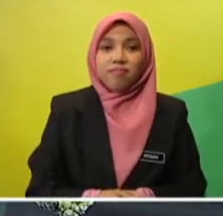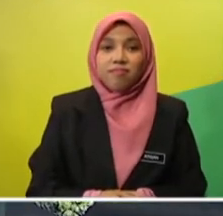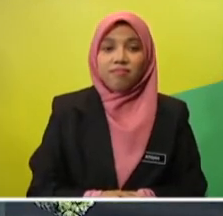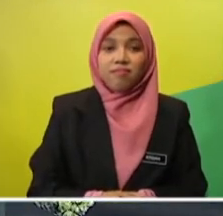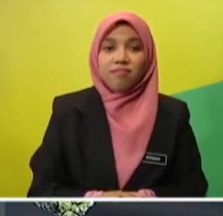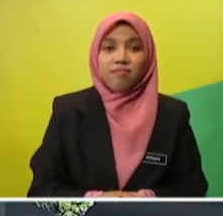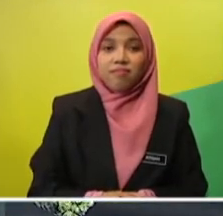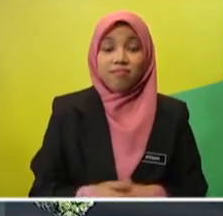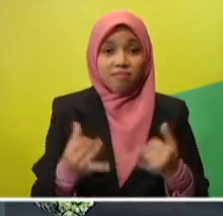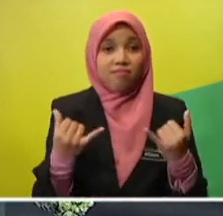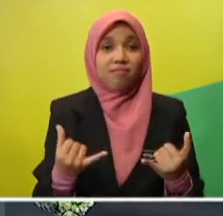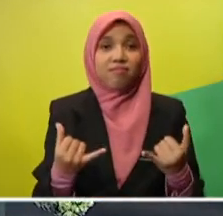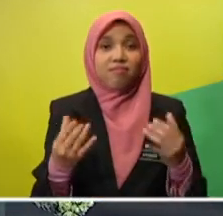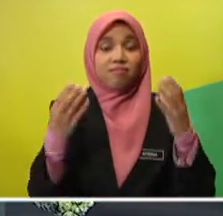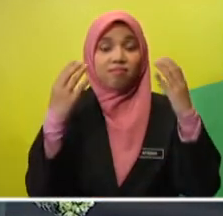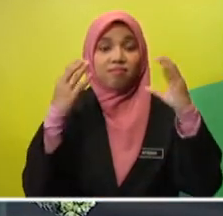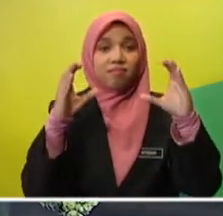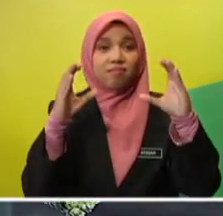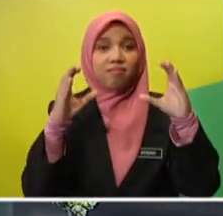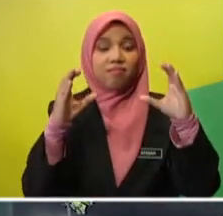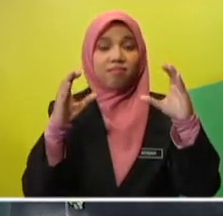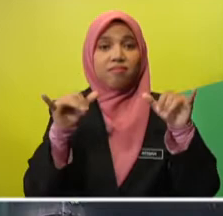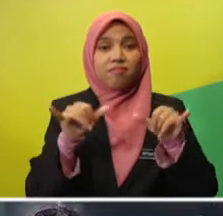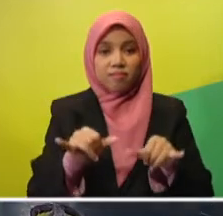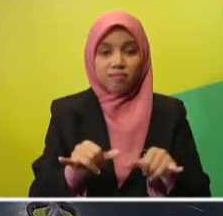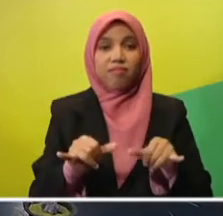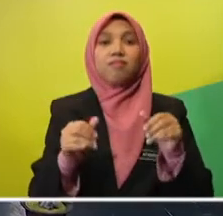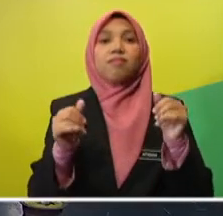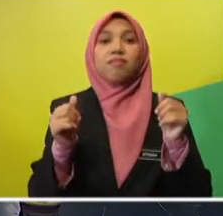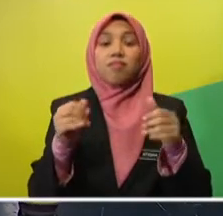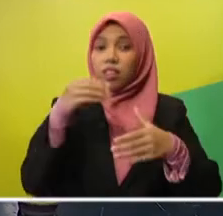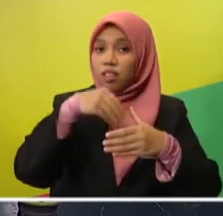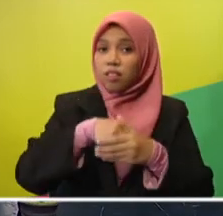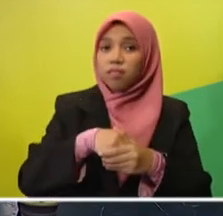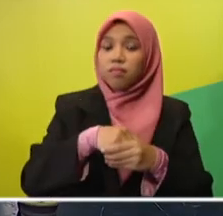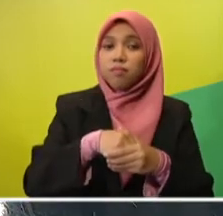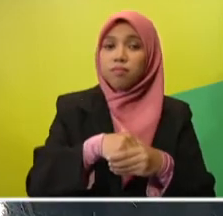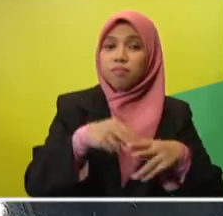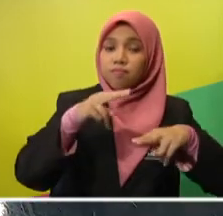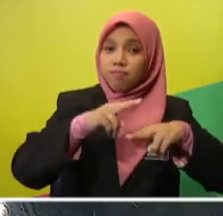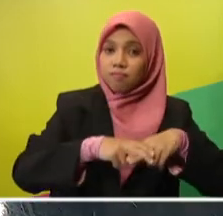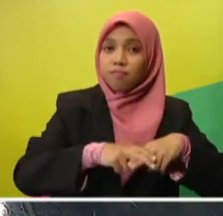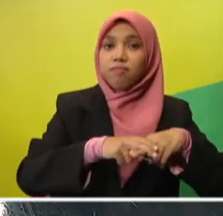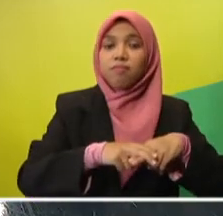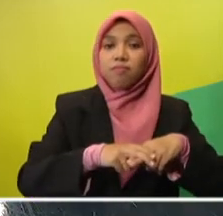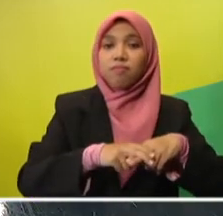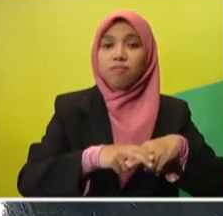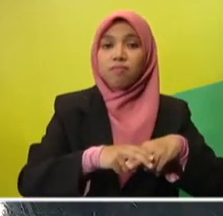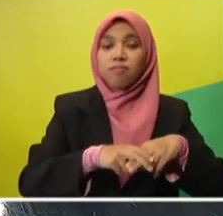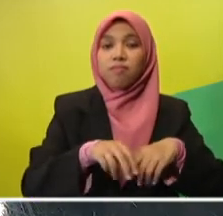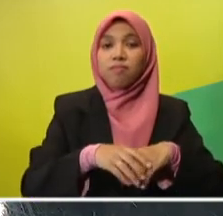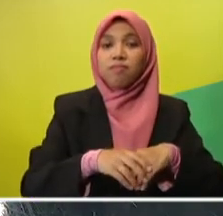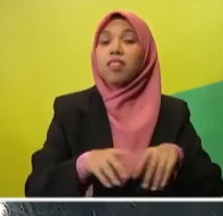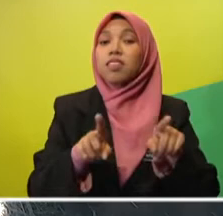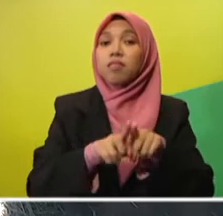Kali ini, cikgu masih lagi dalam posisi sebagai pemandu celik dan cikgu Nadia sebagai klien. Okey, kita boleh teruskan,